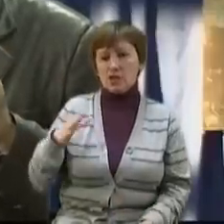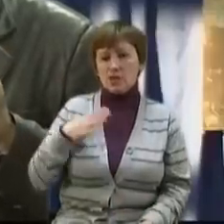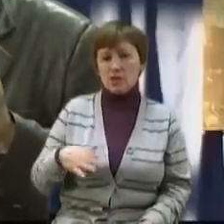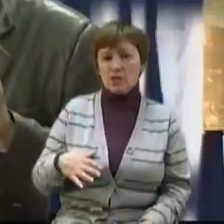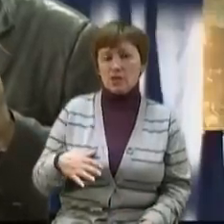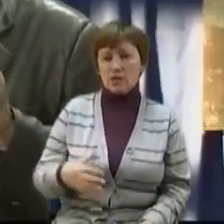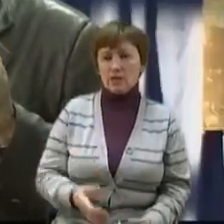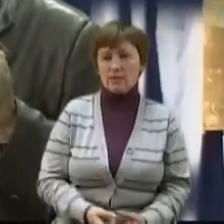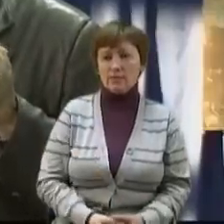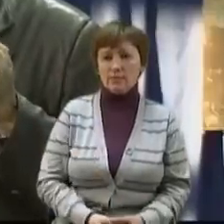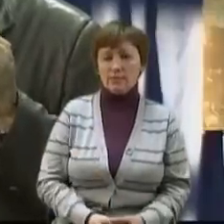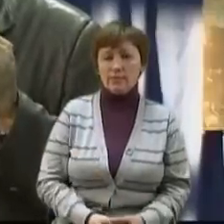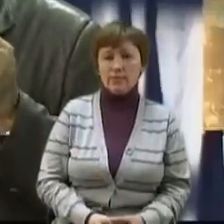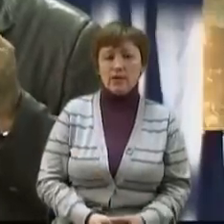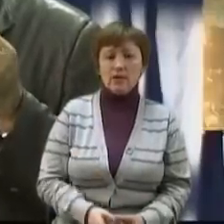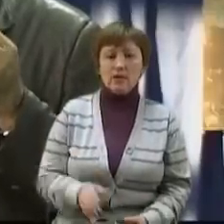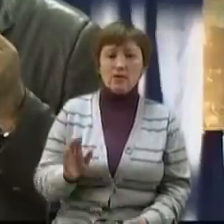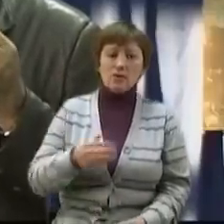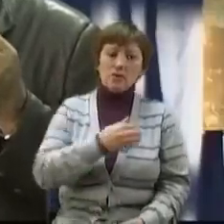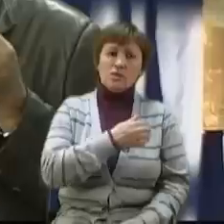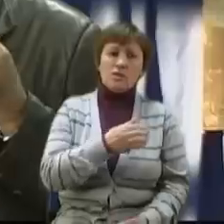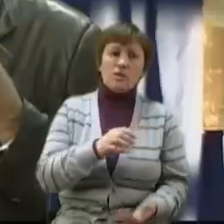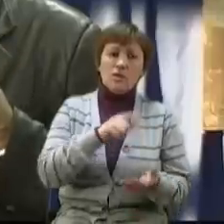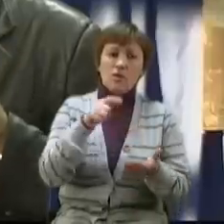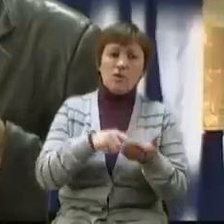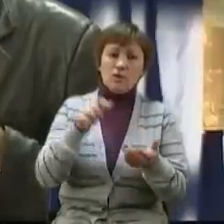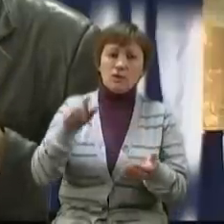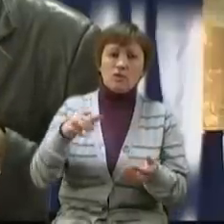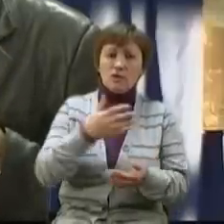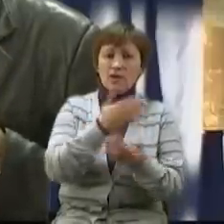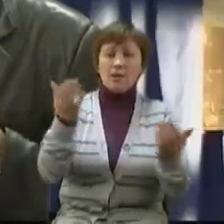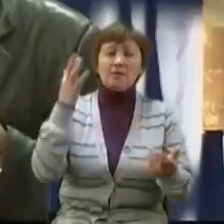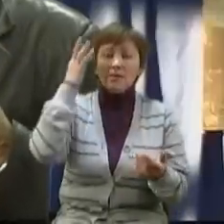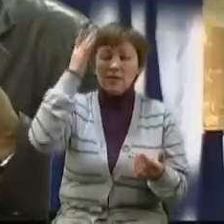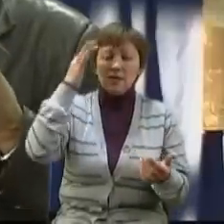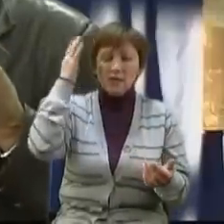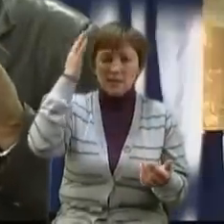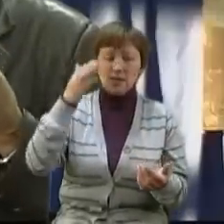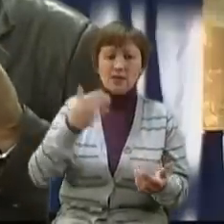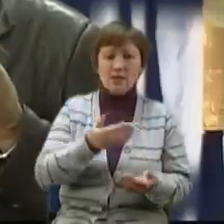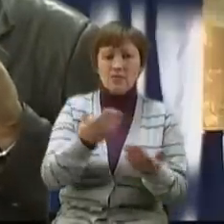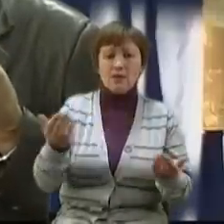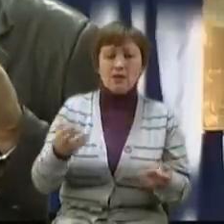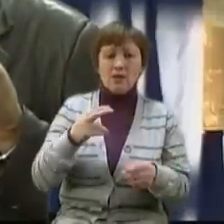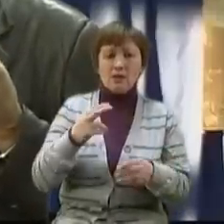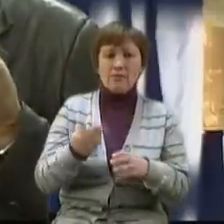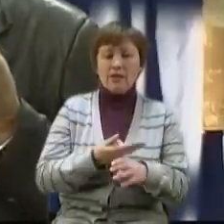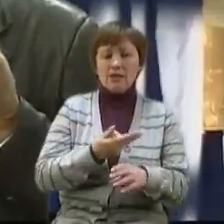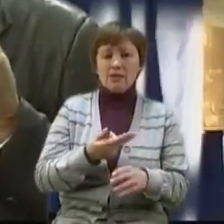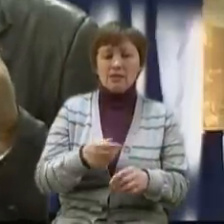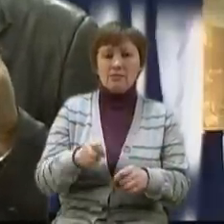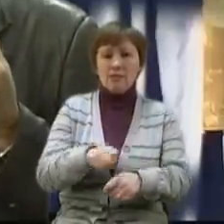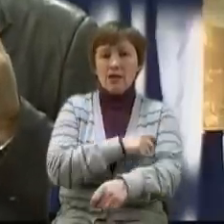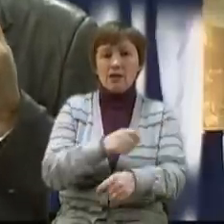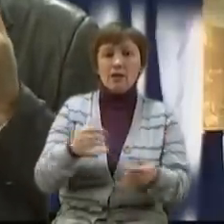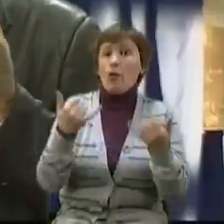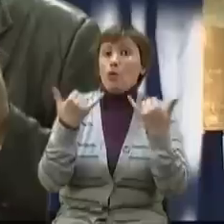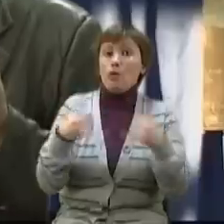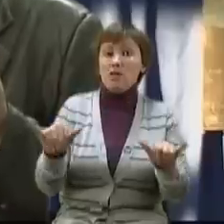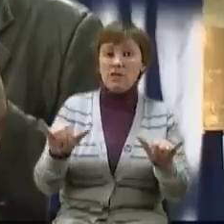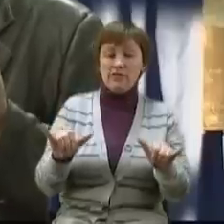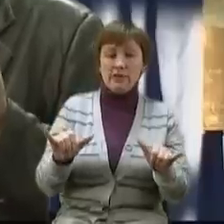ждет. И хоть город тот нам снился, мы безмерно